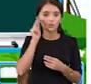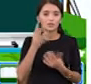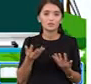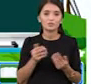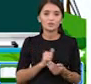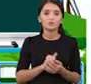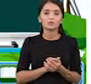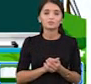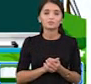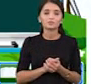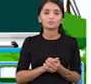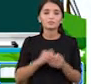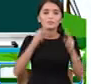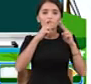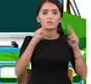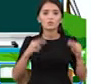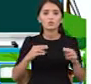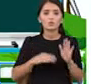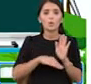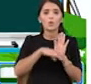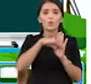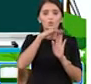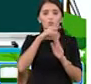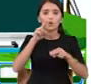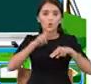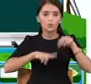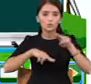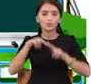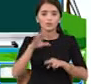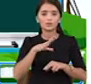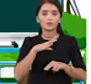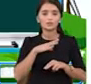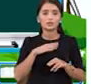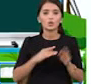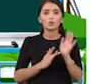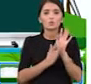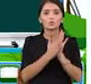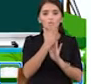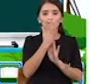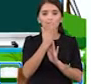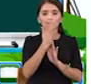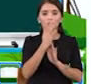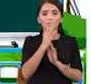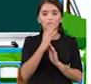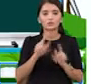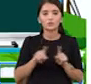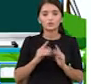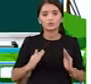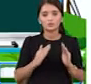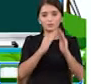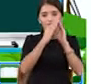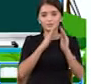o'rganib olamiz. Saroy o'sganin, saroy qurilganin, yuksalgan, qat